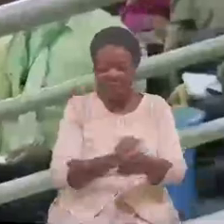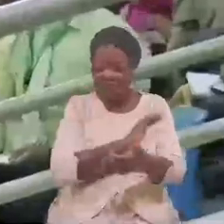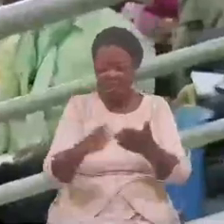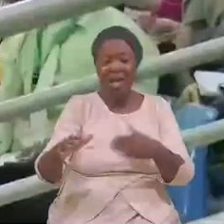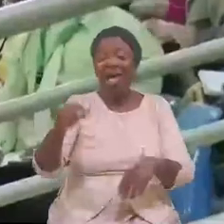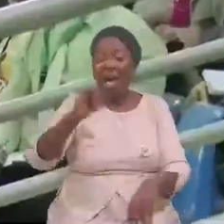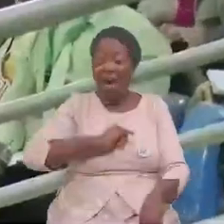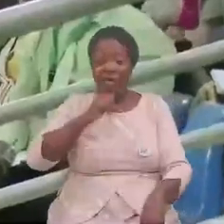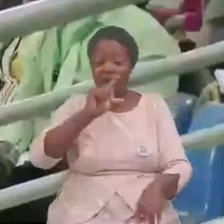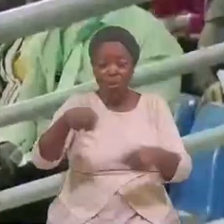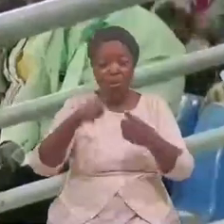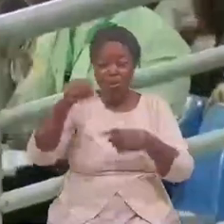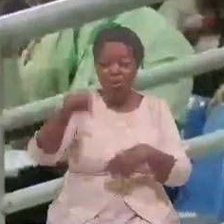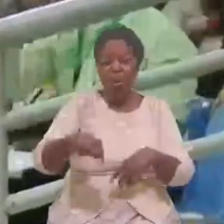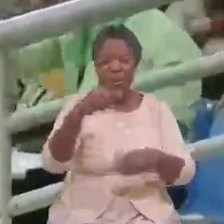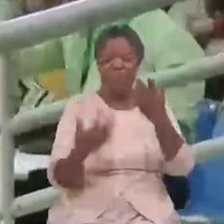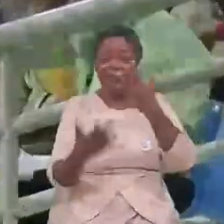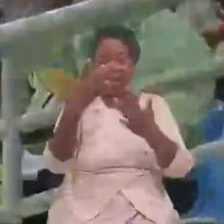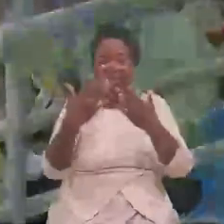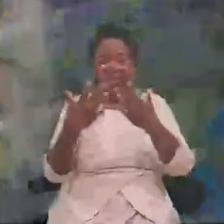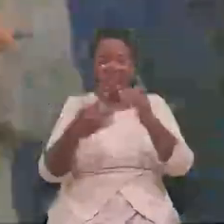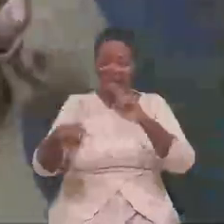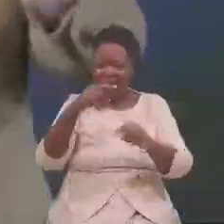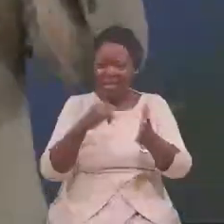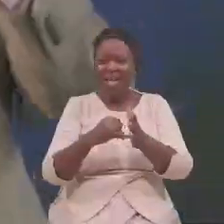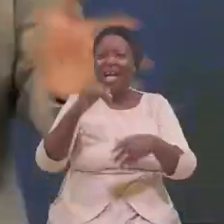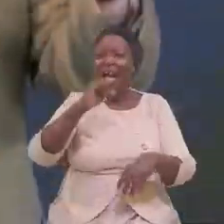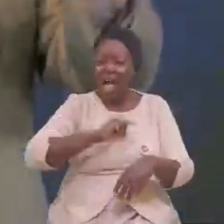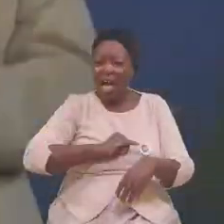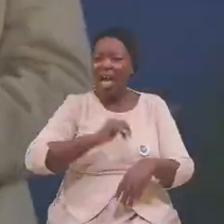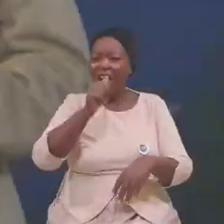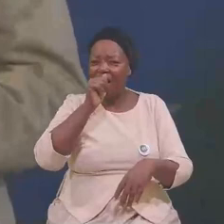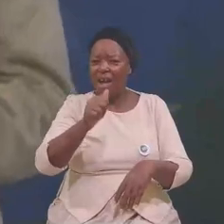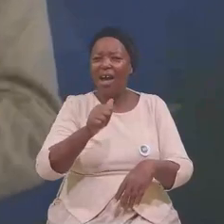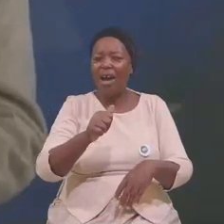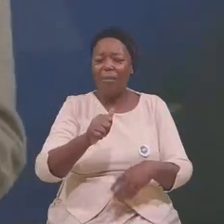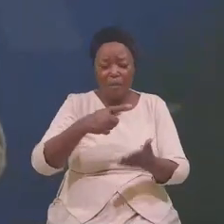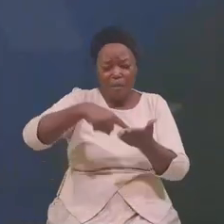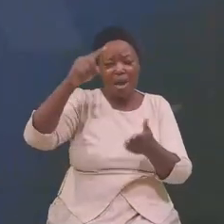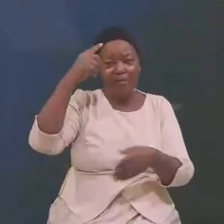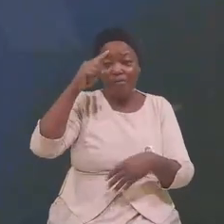je n'irai pas en enfer, je suis marqué pour le ciel,